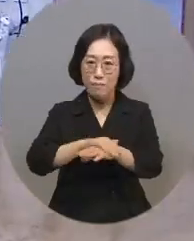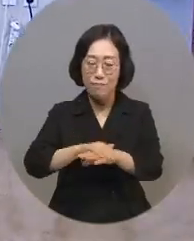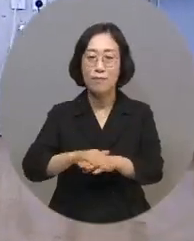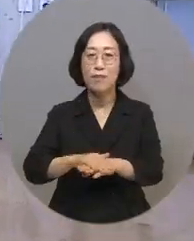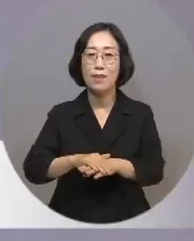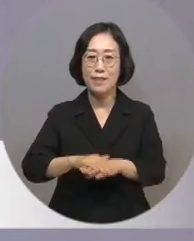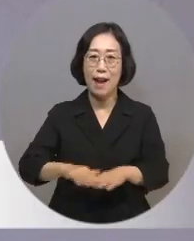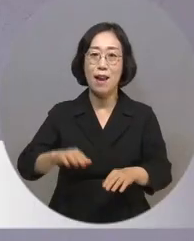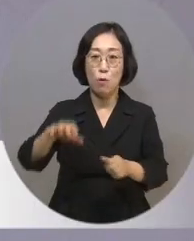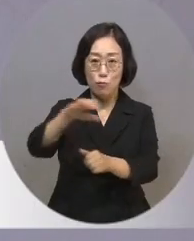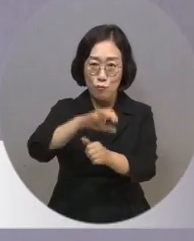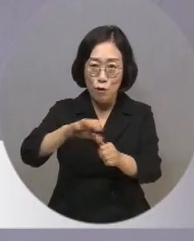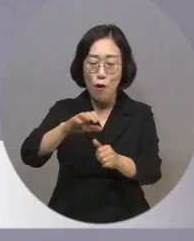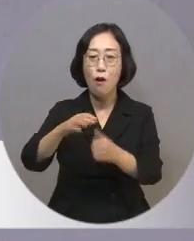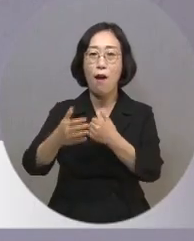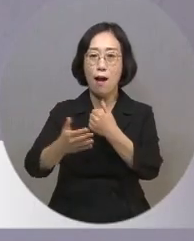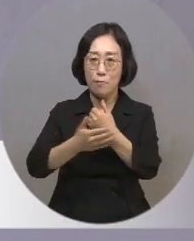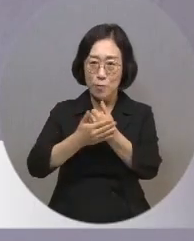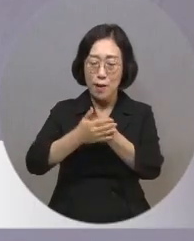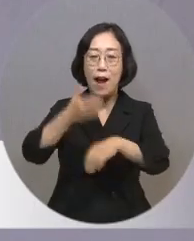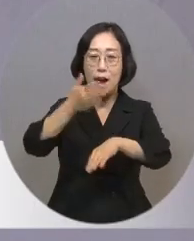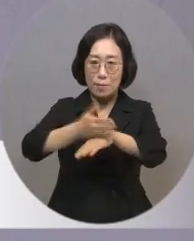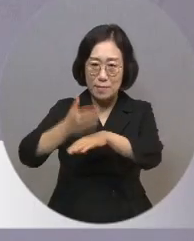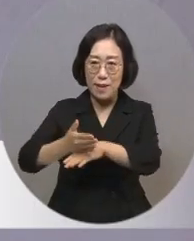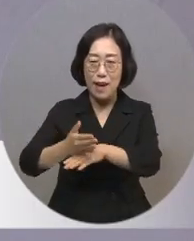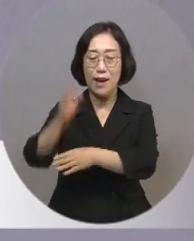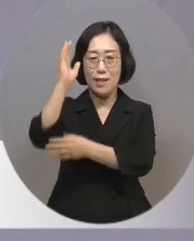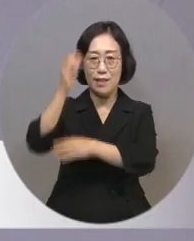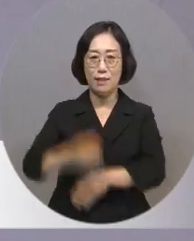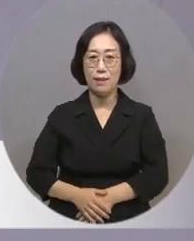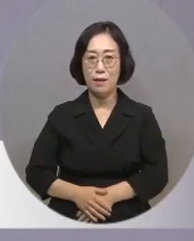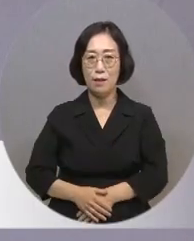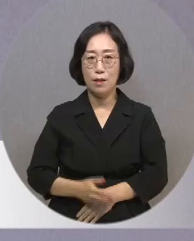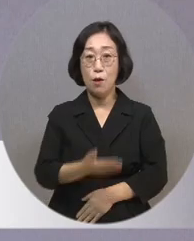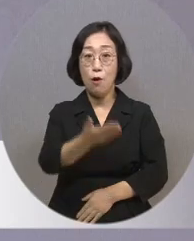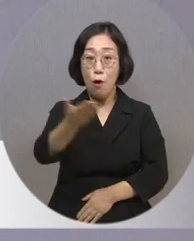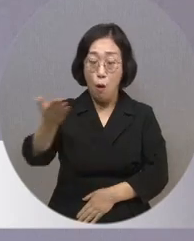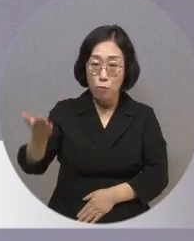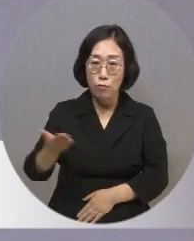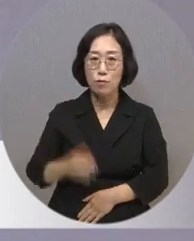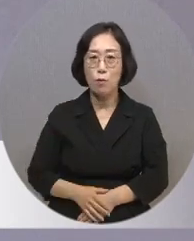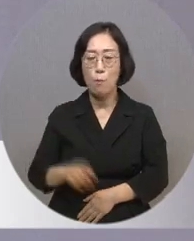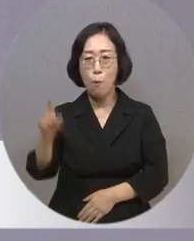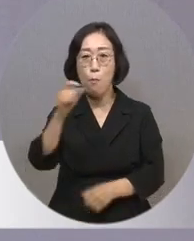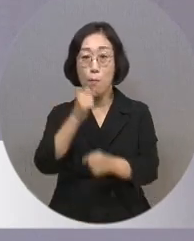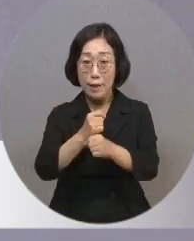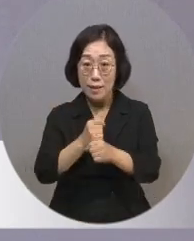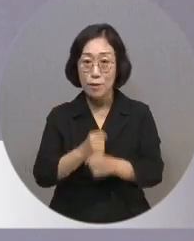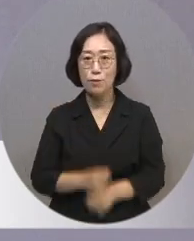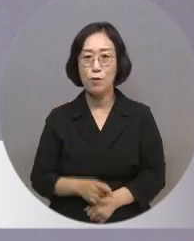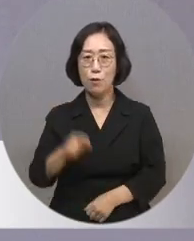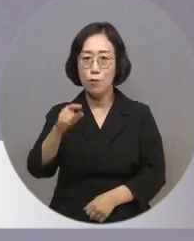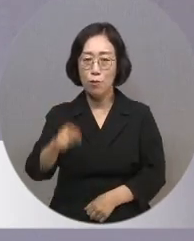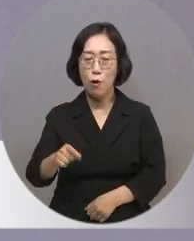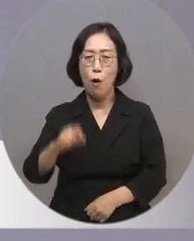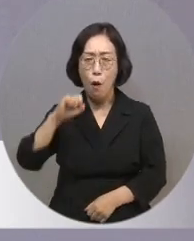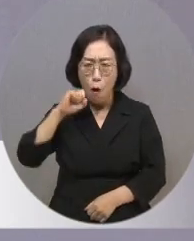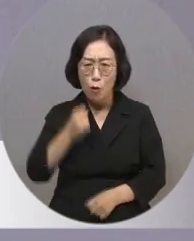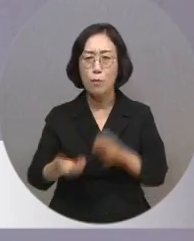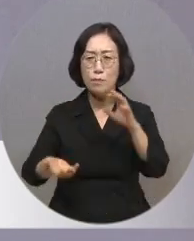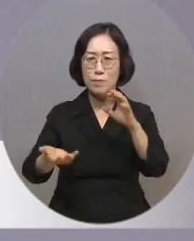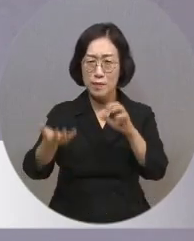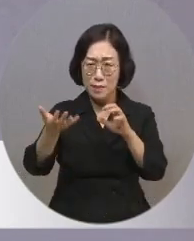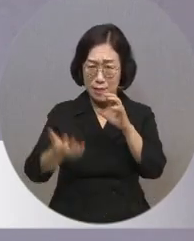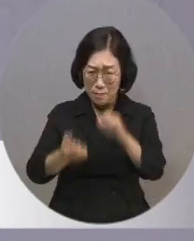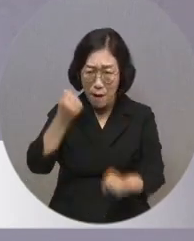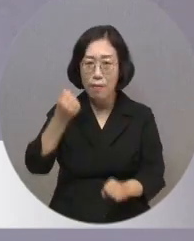전했습니다. 여러분들도 옆으로 좀 뭔가 만들어서 어려울수록 나눔과 배려를